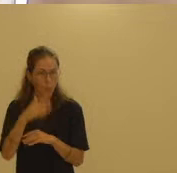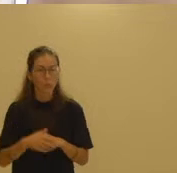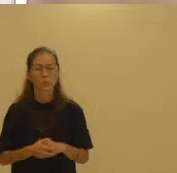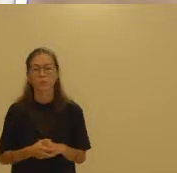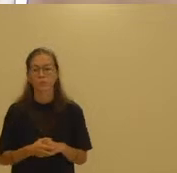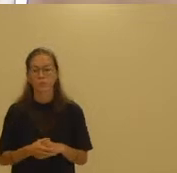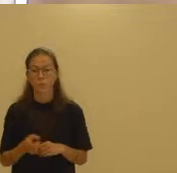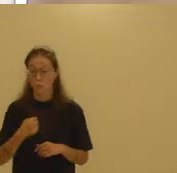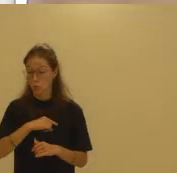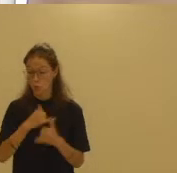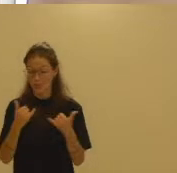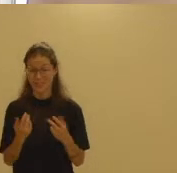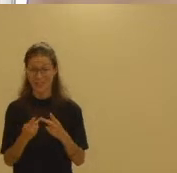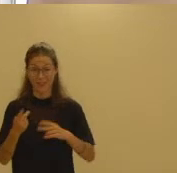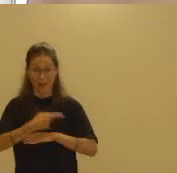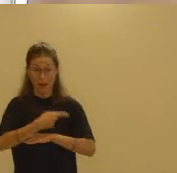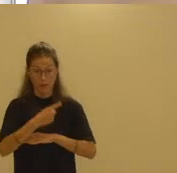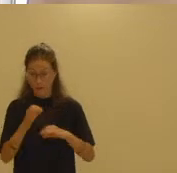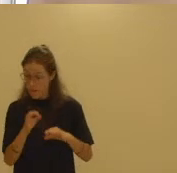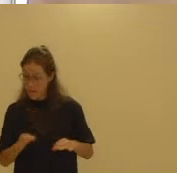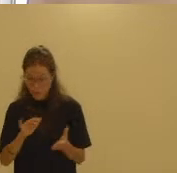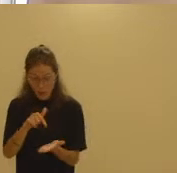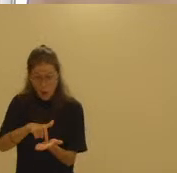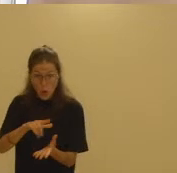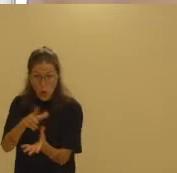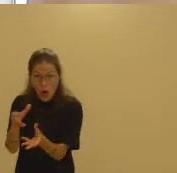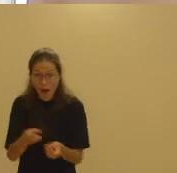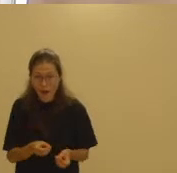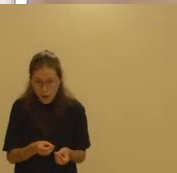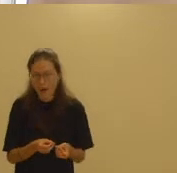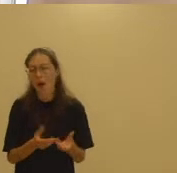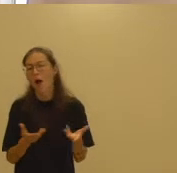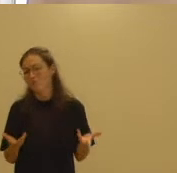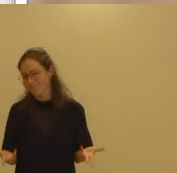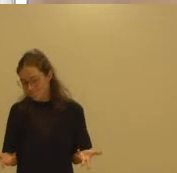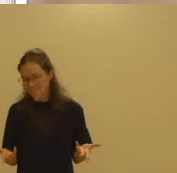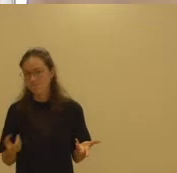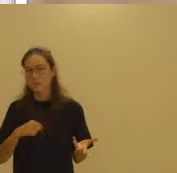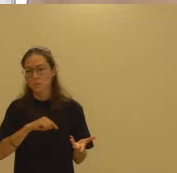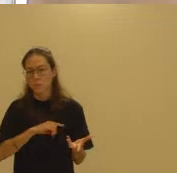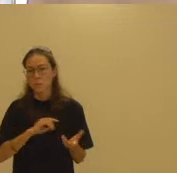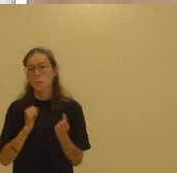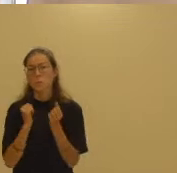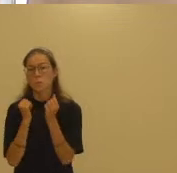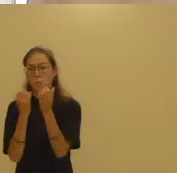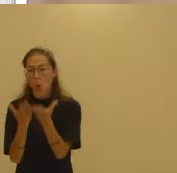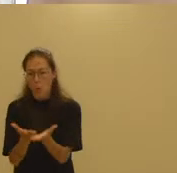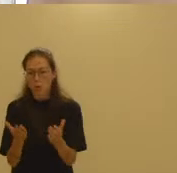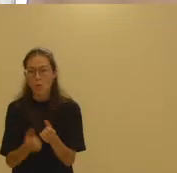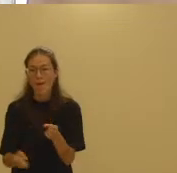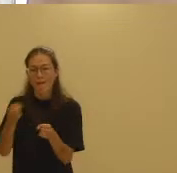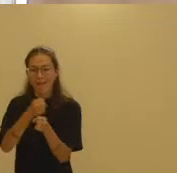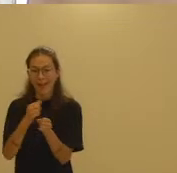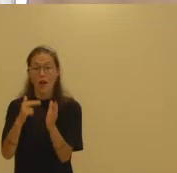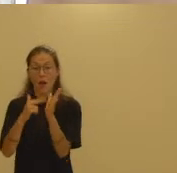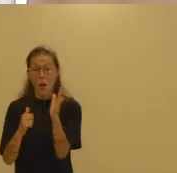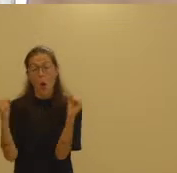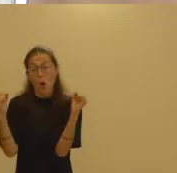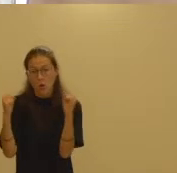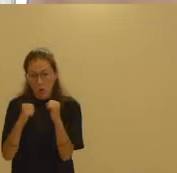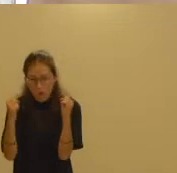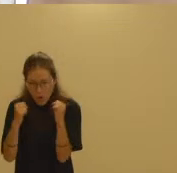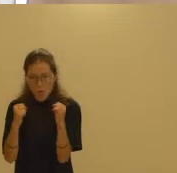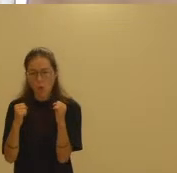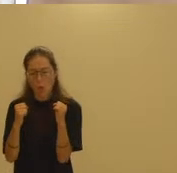Comme nous ne disposons pas en propre de fourrière communale, je vous propose de confier, par le biais d'une convention, la gestion de la fourrière animale